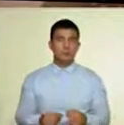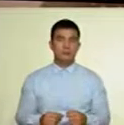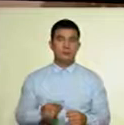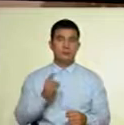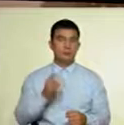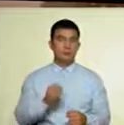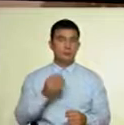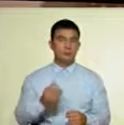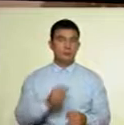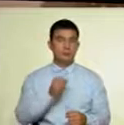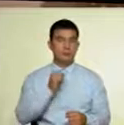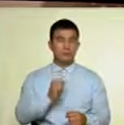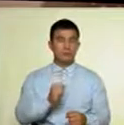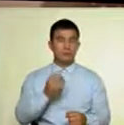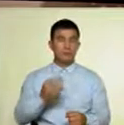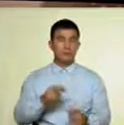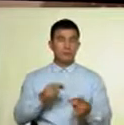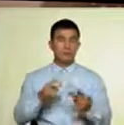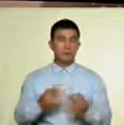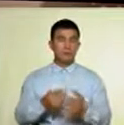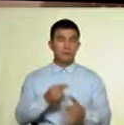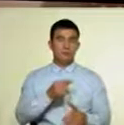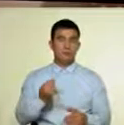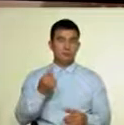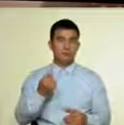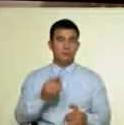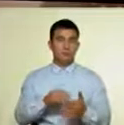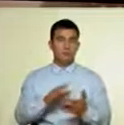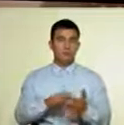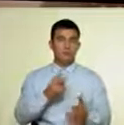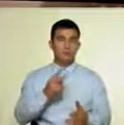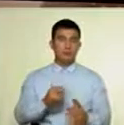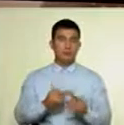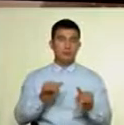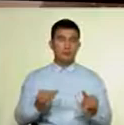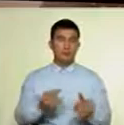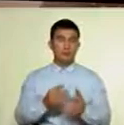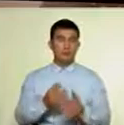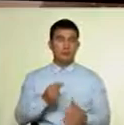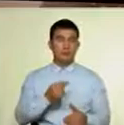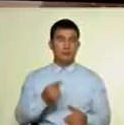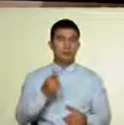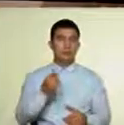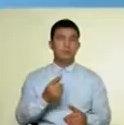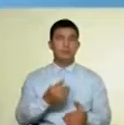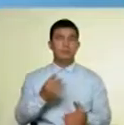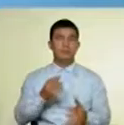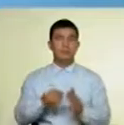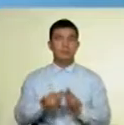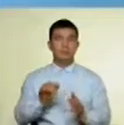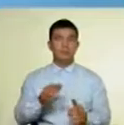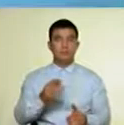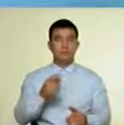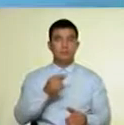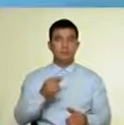uchun a ning o'rniga minus 1 ni qo'yamiz. Ya'ni 2 ko'paytirilgan minus 1 ning 4-chi darajasi